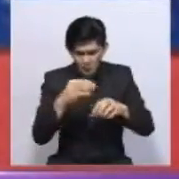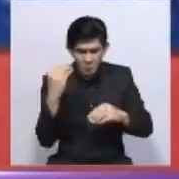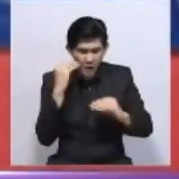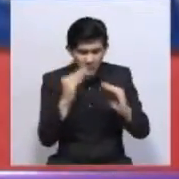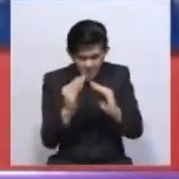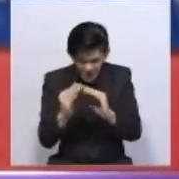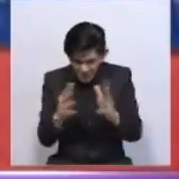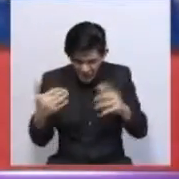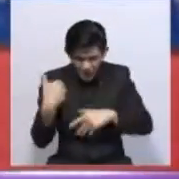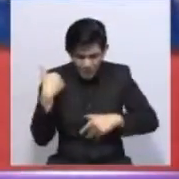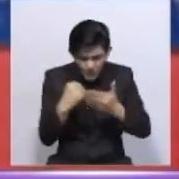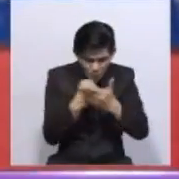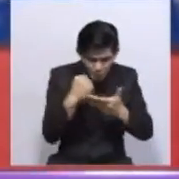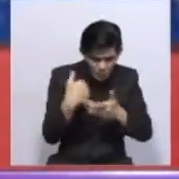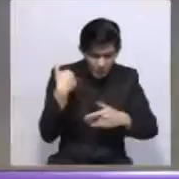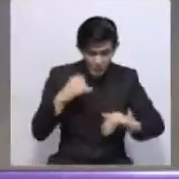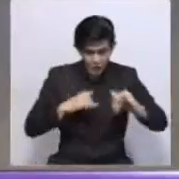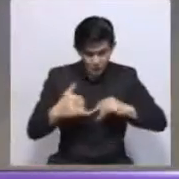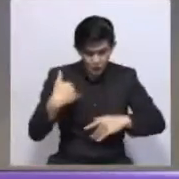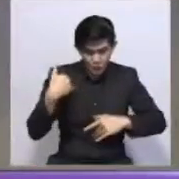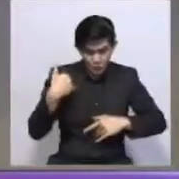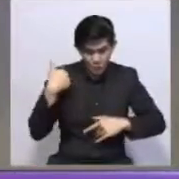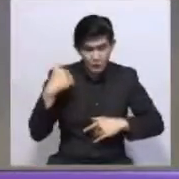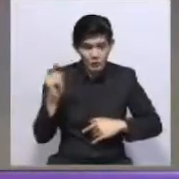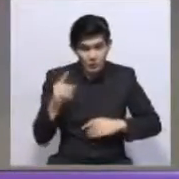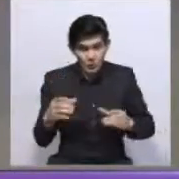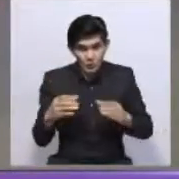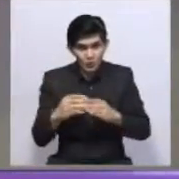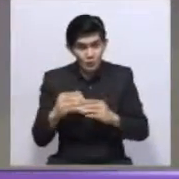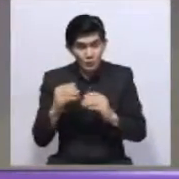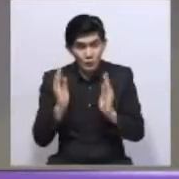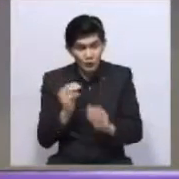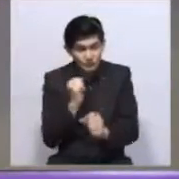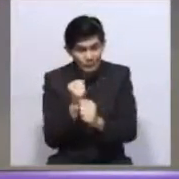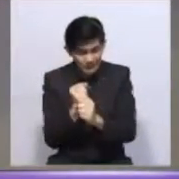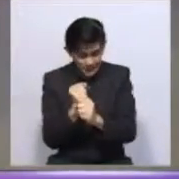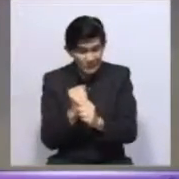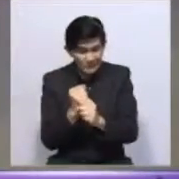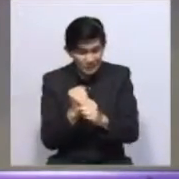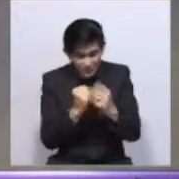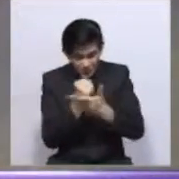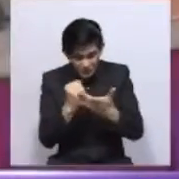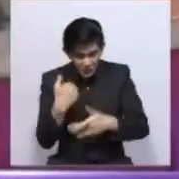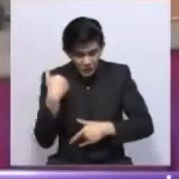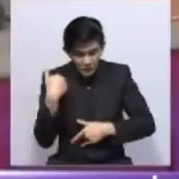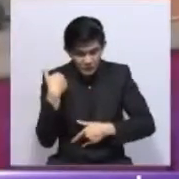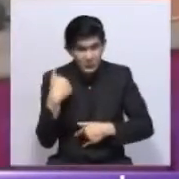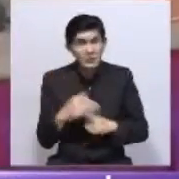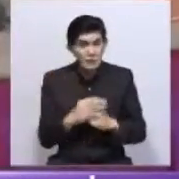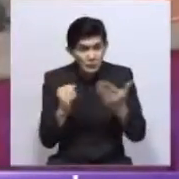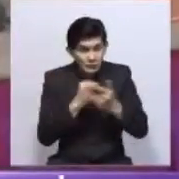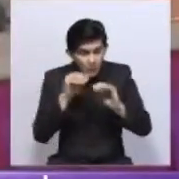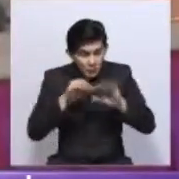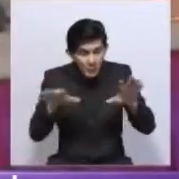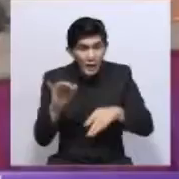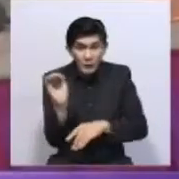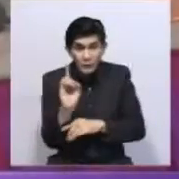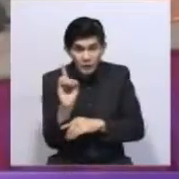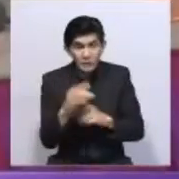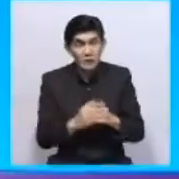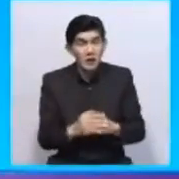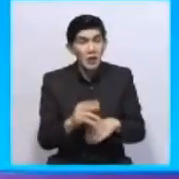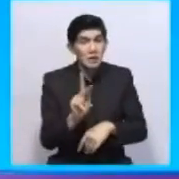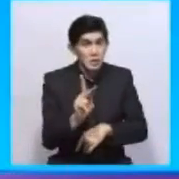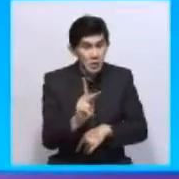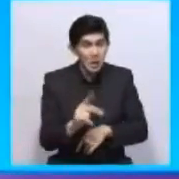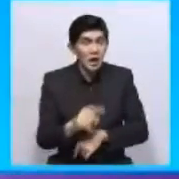การมั่วสุมการเสพยาเสพติดตั้งแต่เยาวชนไปจนถึงกลุ่มผู้ใช้แรงงานนะครับโดยยาเสพติดประเภทที่แพร่ระบาดนะครับก็คือย